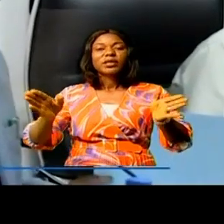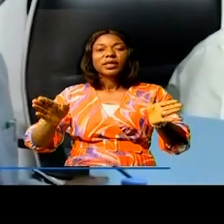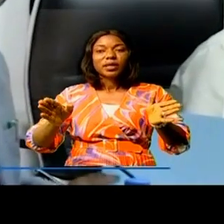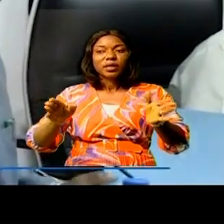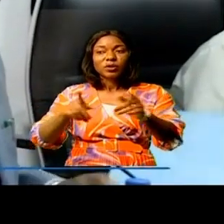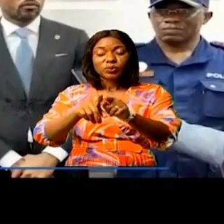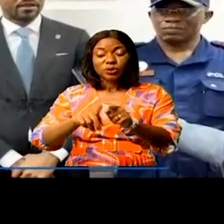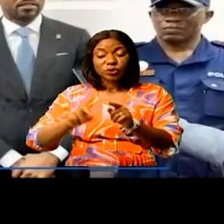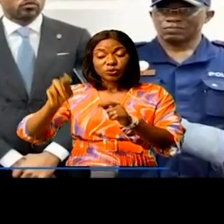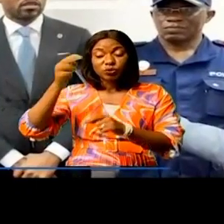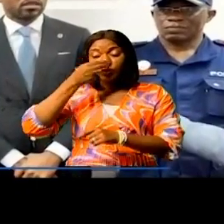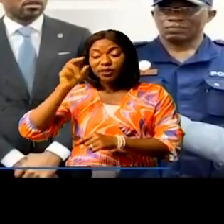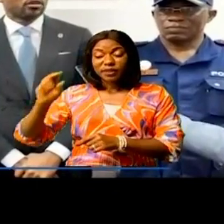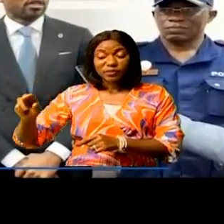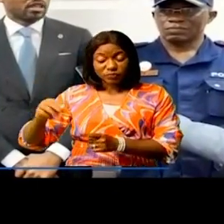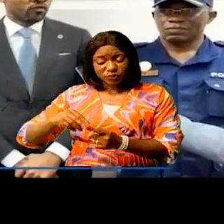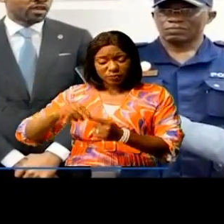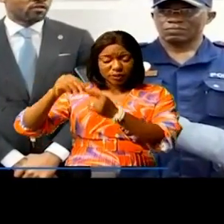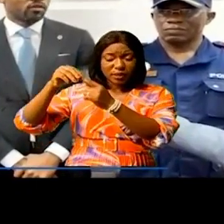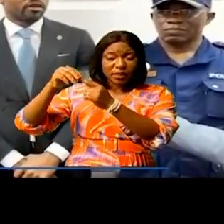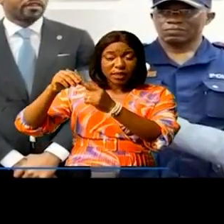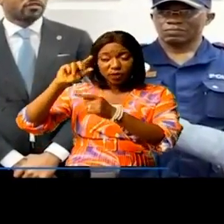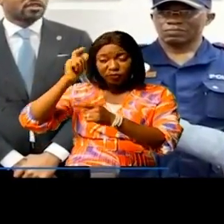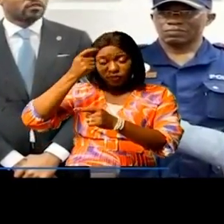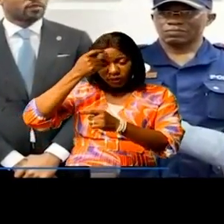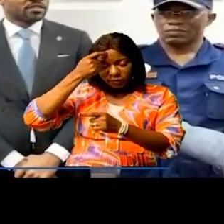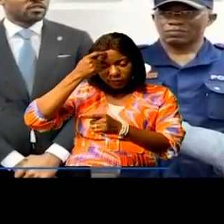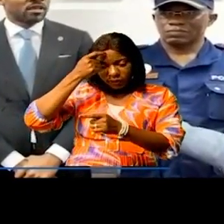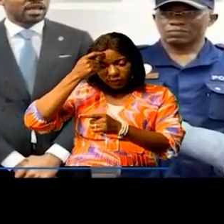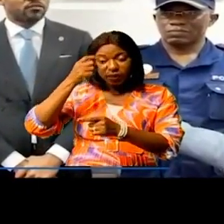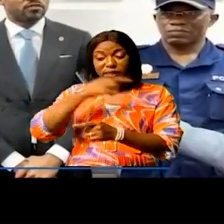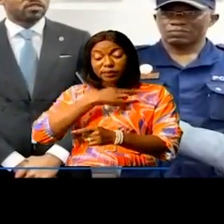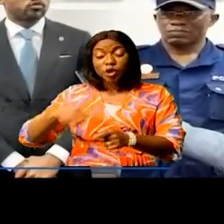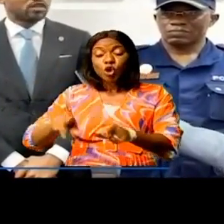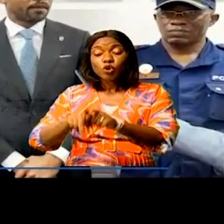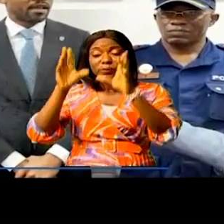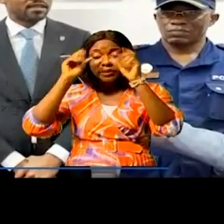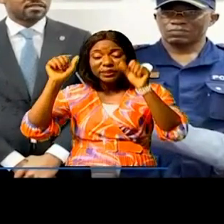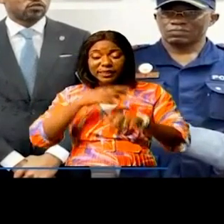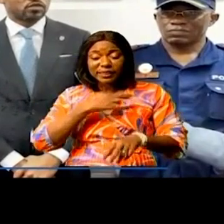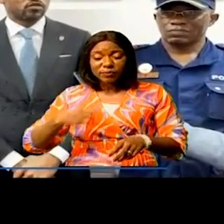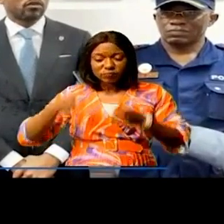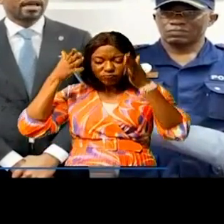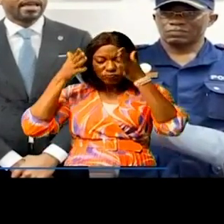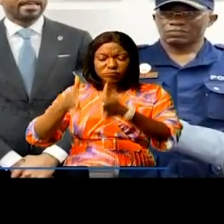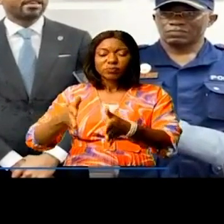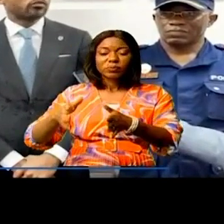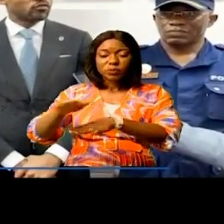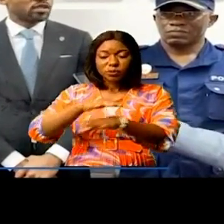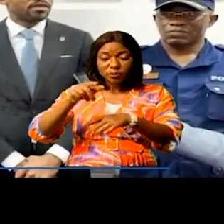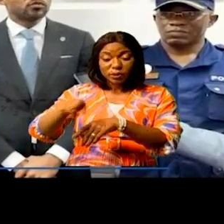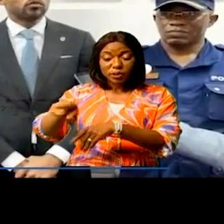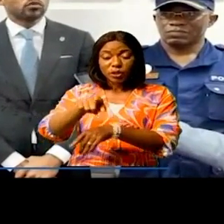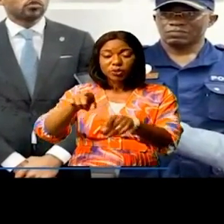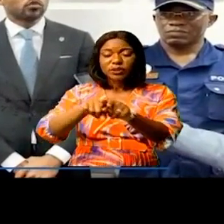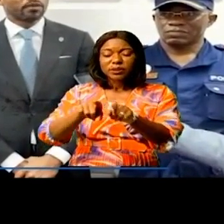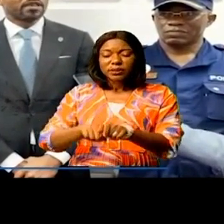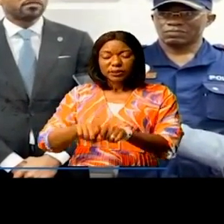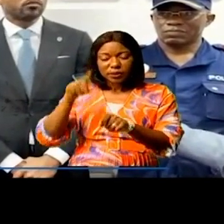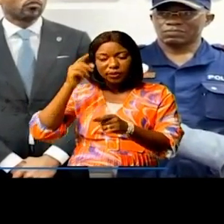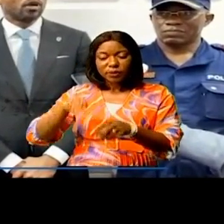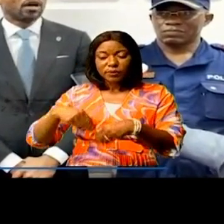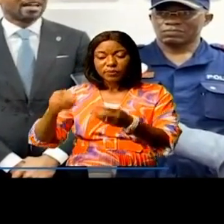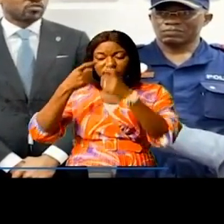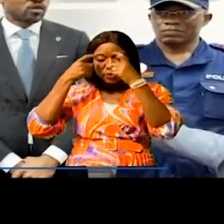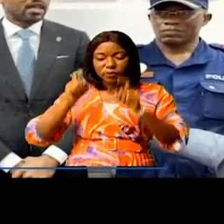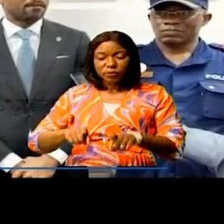celle du Nord Kivu en particulier, que les gouvernements avec en tête le président de la République suit de près la situation et que toutes les mesures sont prises